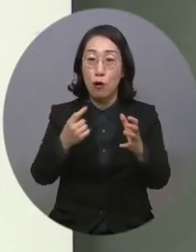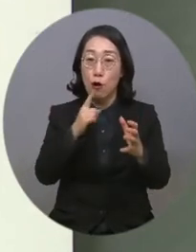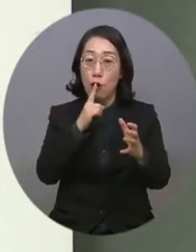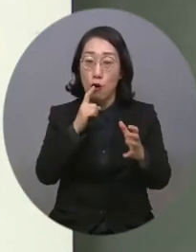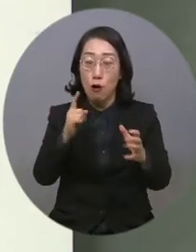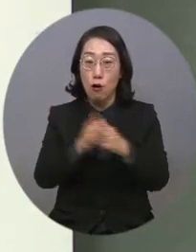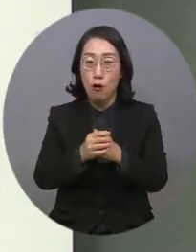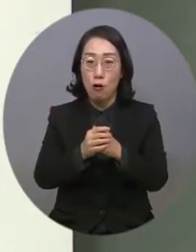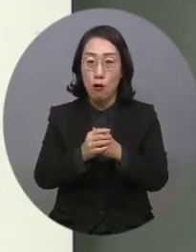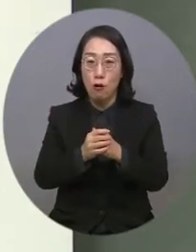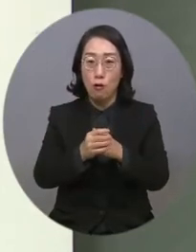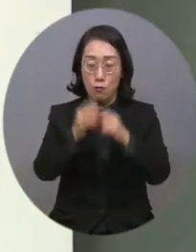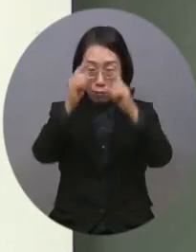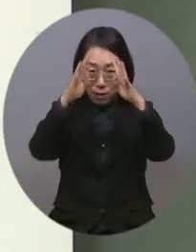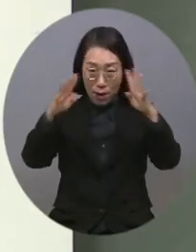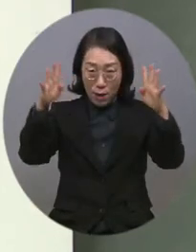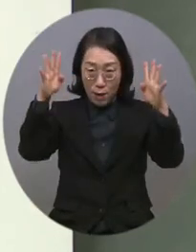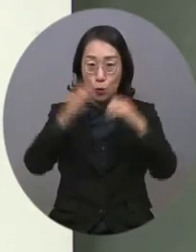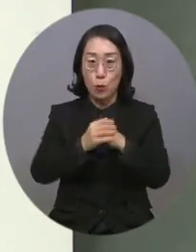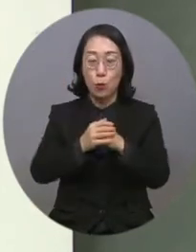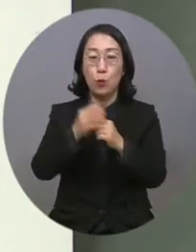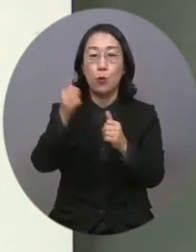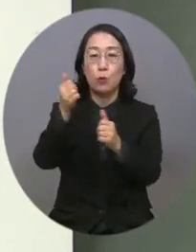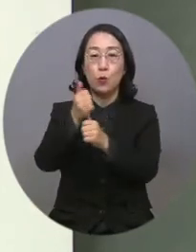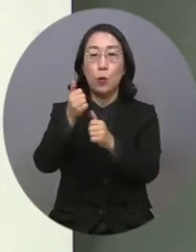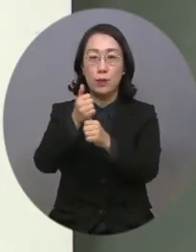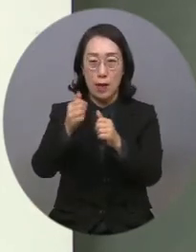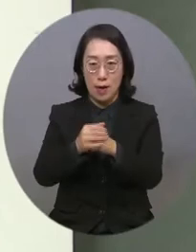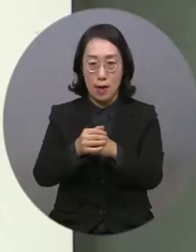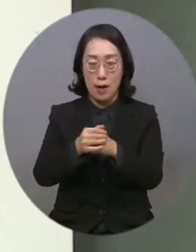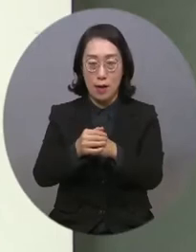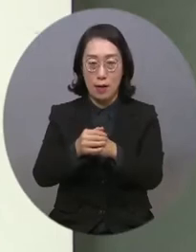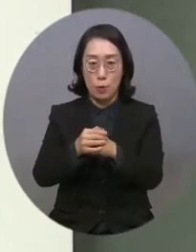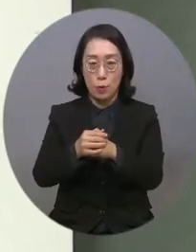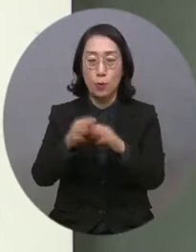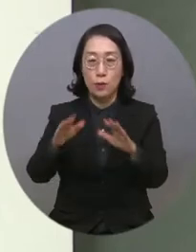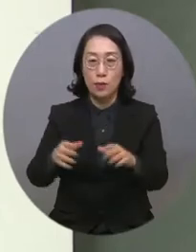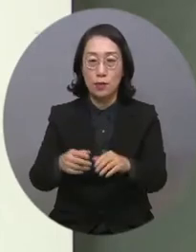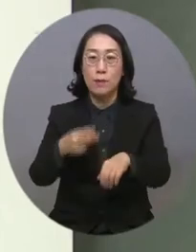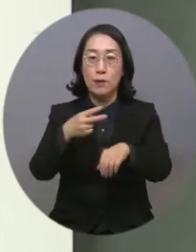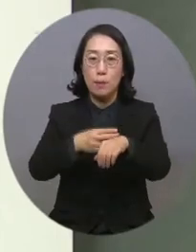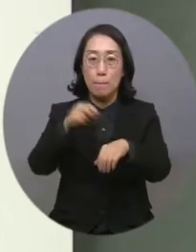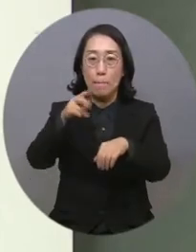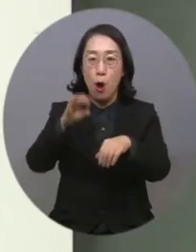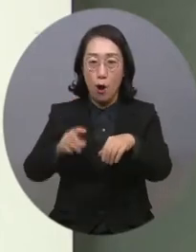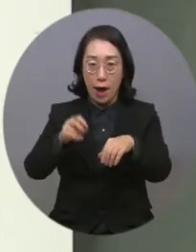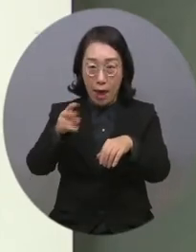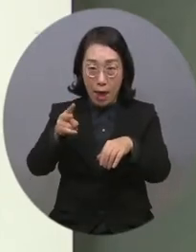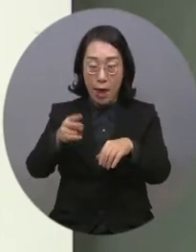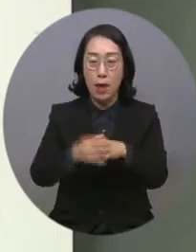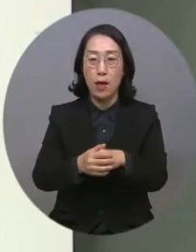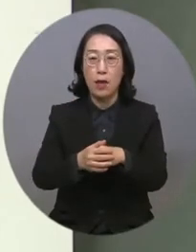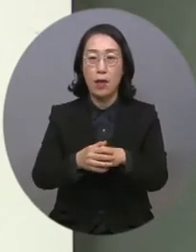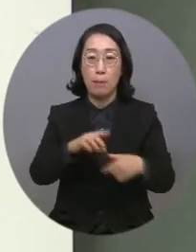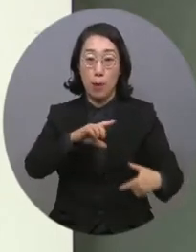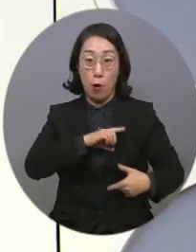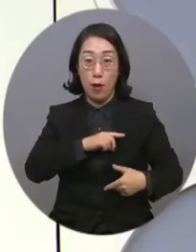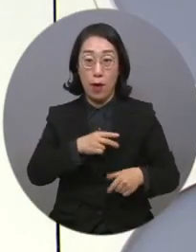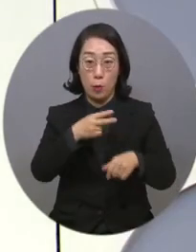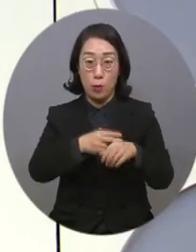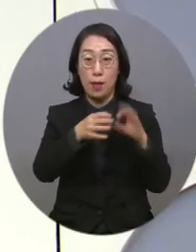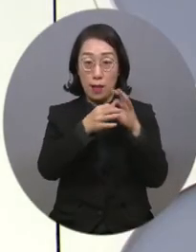부총장을 역임하셨고 현재도 명예교수로 활동하고 계시는 교수님을 여러분에게